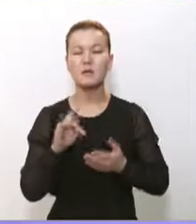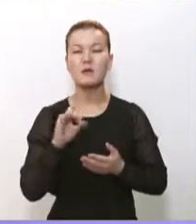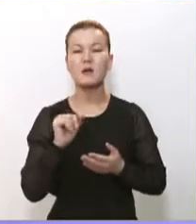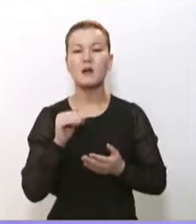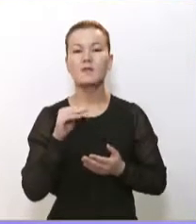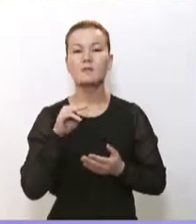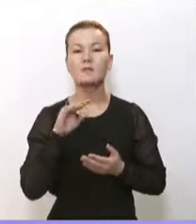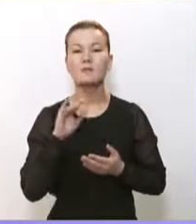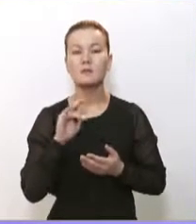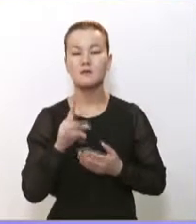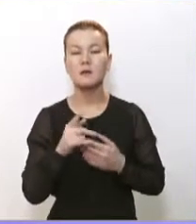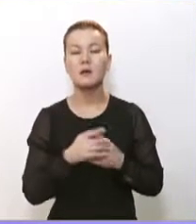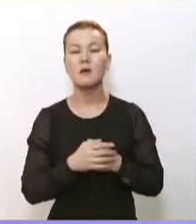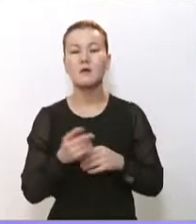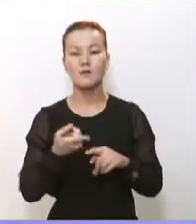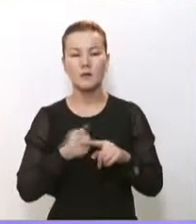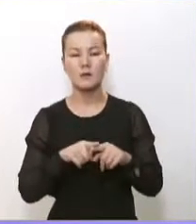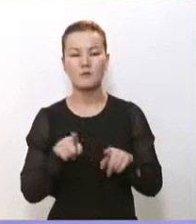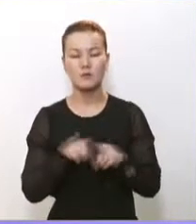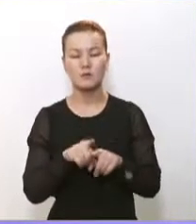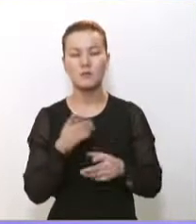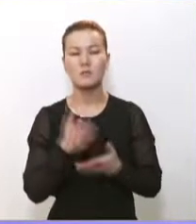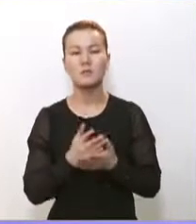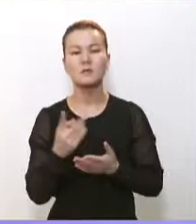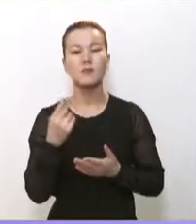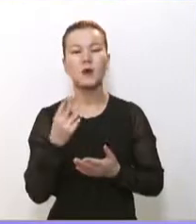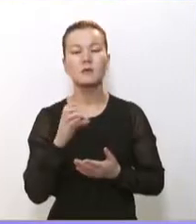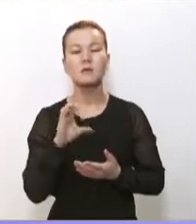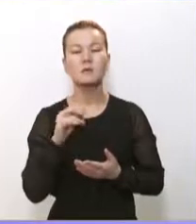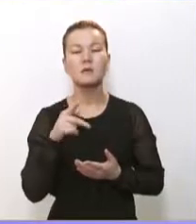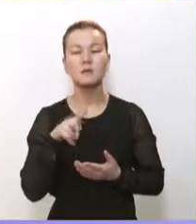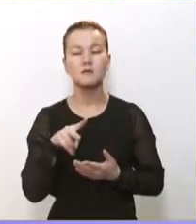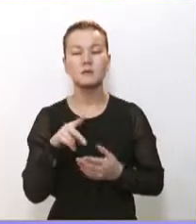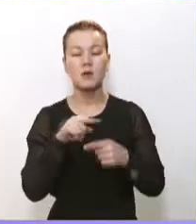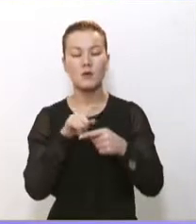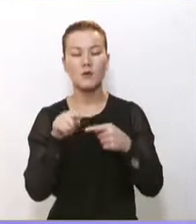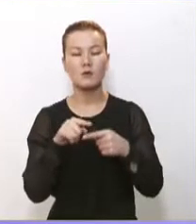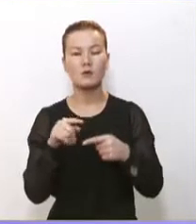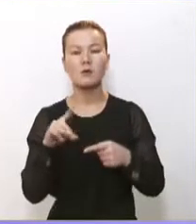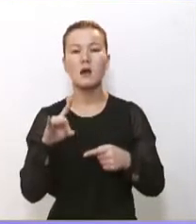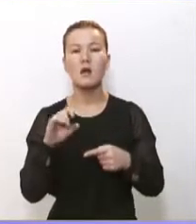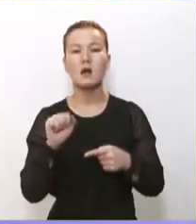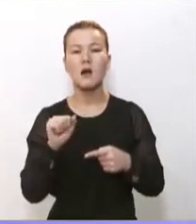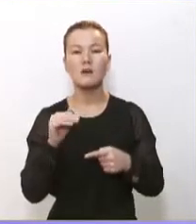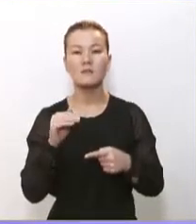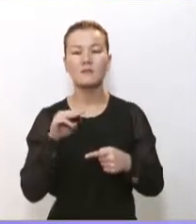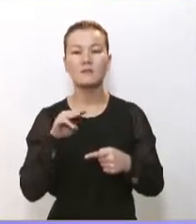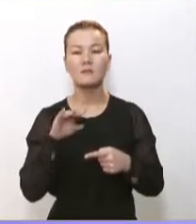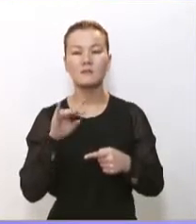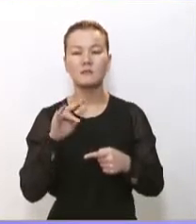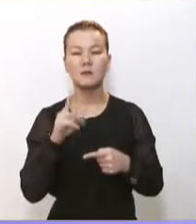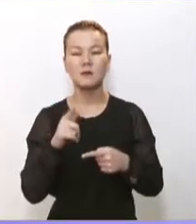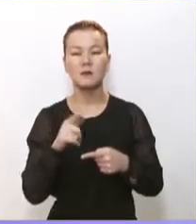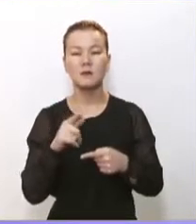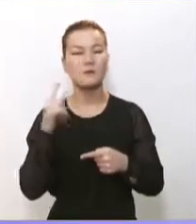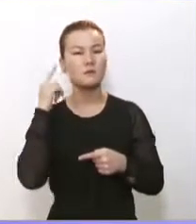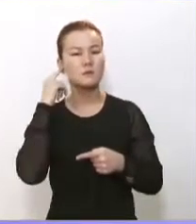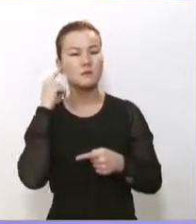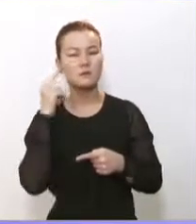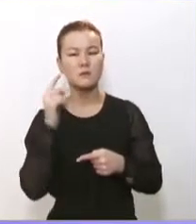Заметили, в этом слове тоже парное согласное в корне слова. Рафтинг. Слышим звук